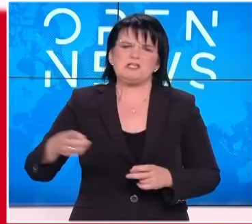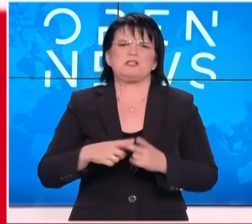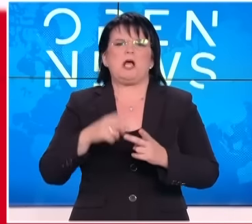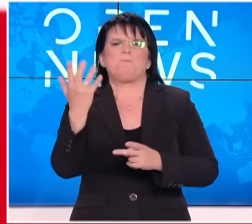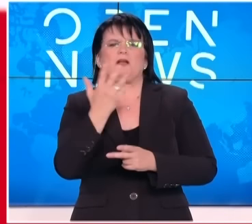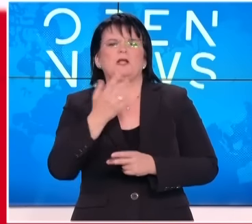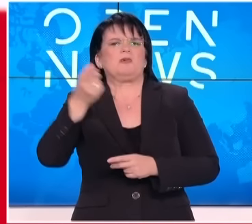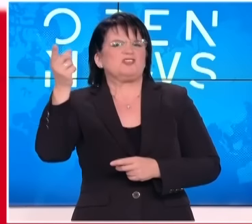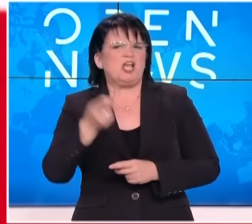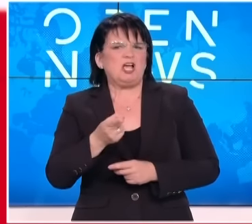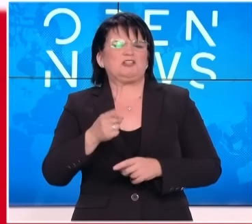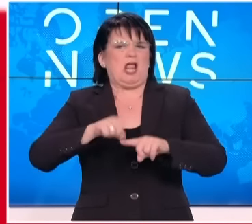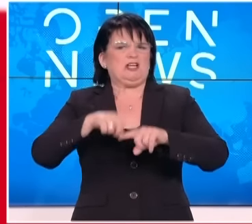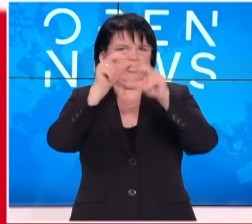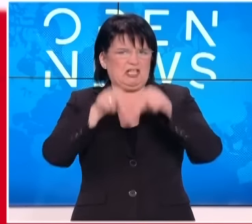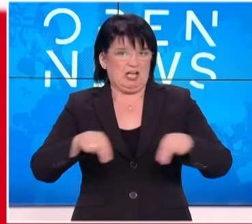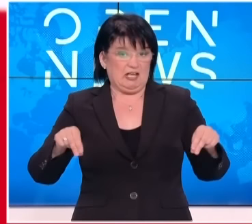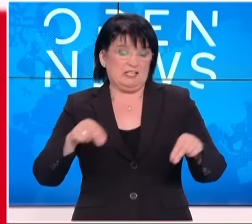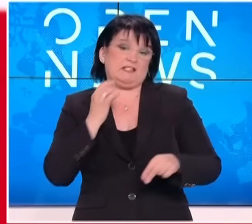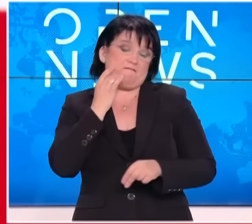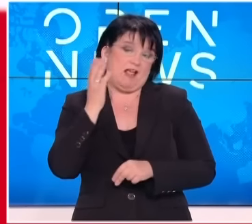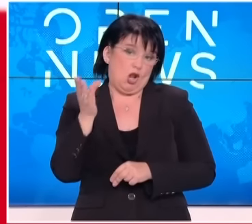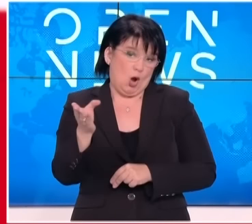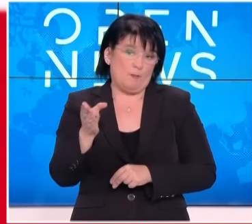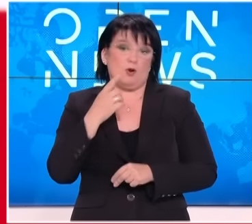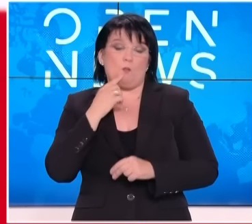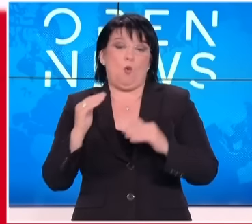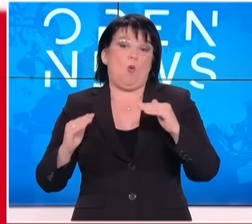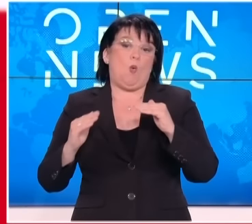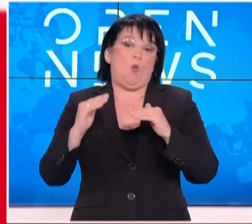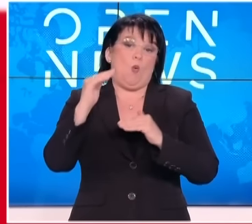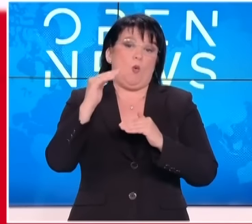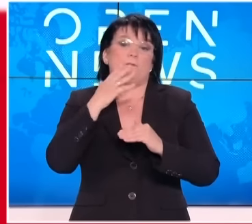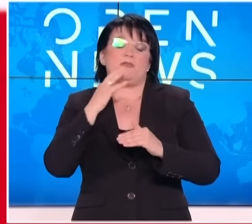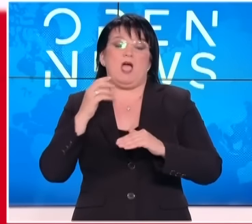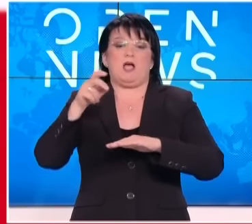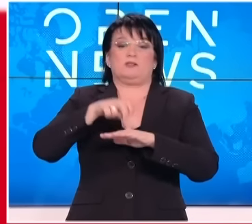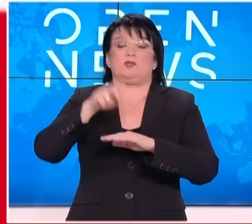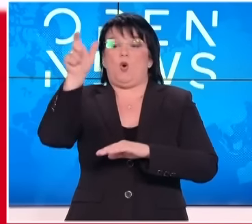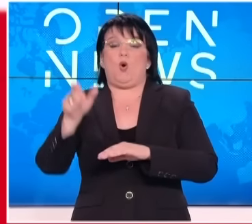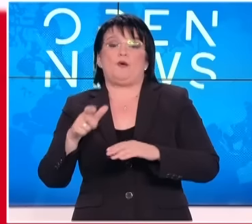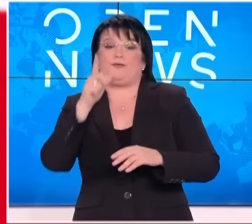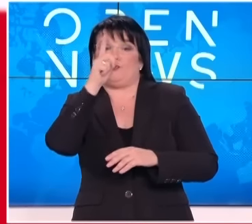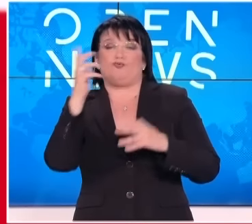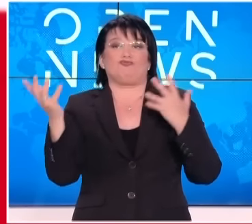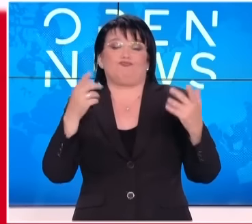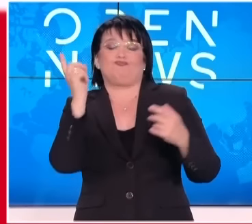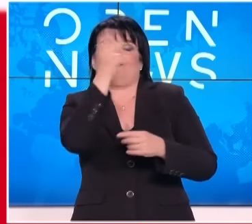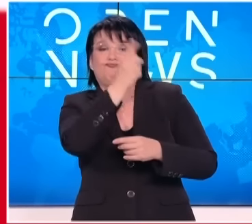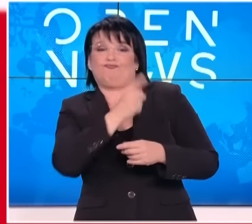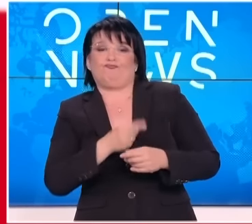κατά 55% η ελληνική λύση του βελόπουλου που τώρα έχει ανέβει στα κεραμίδια και κάνει δήθεν αντισυστημική